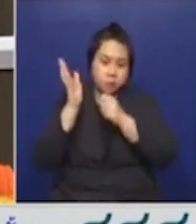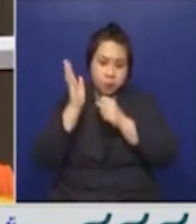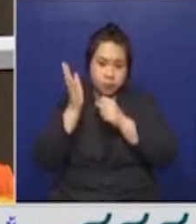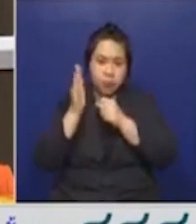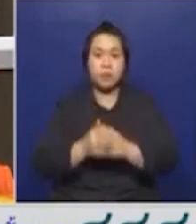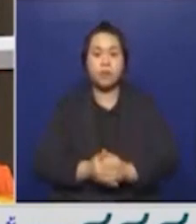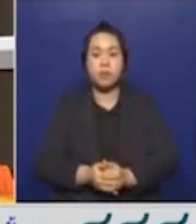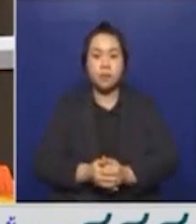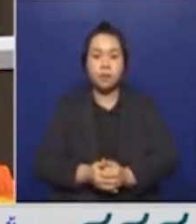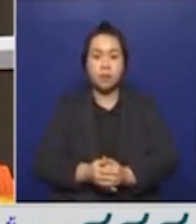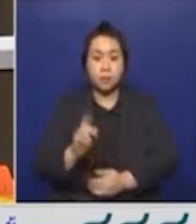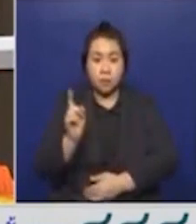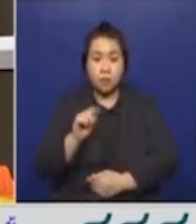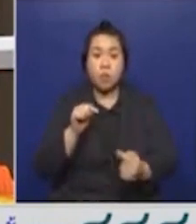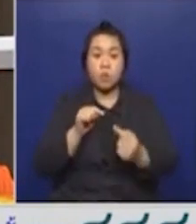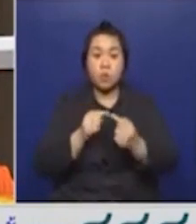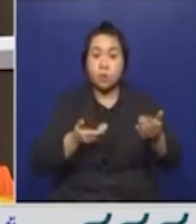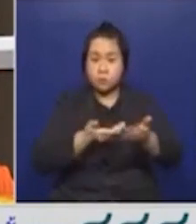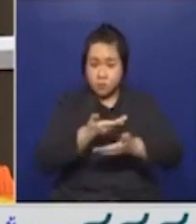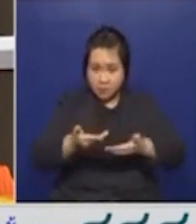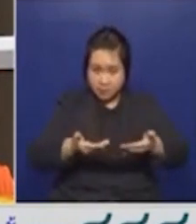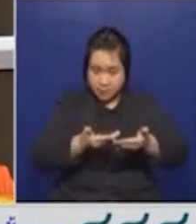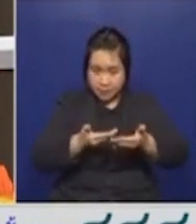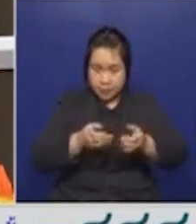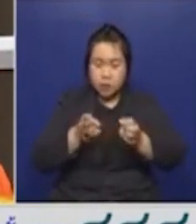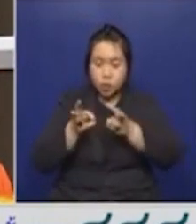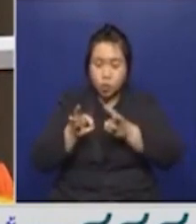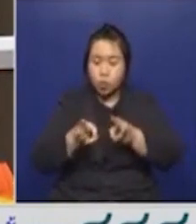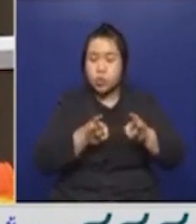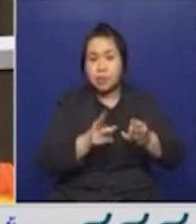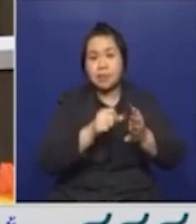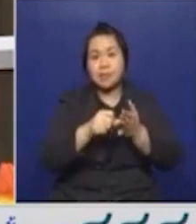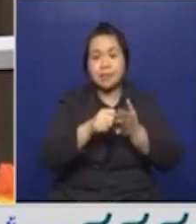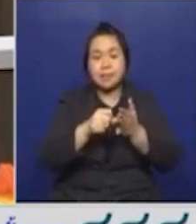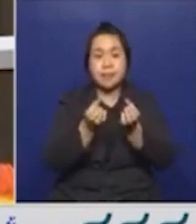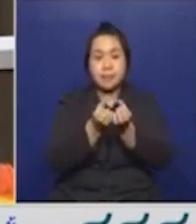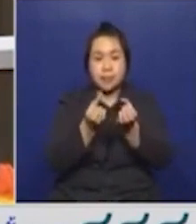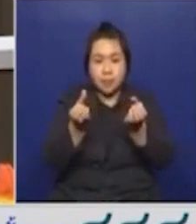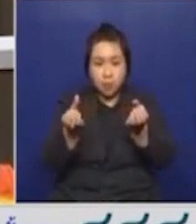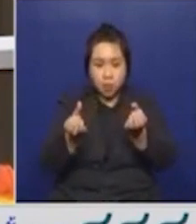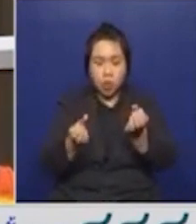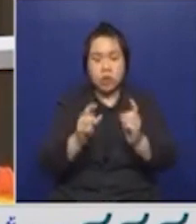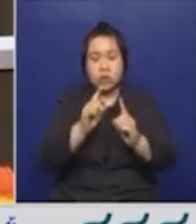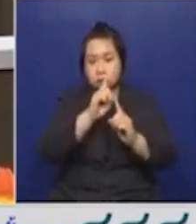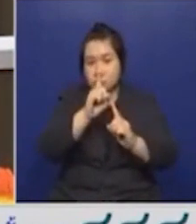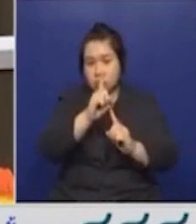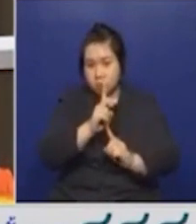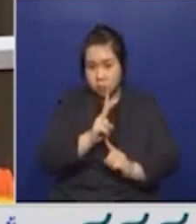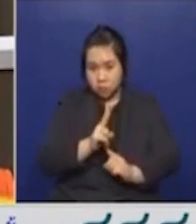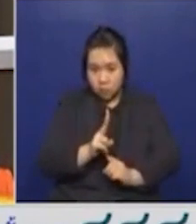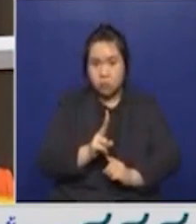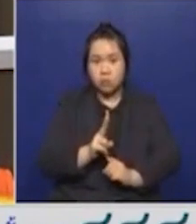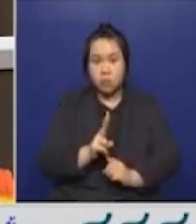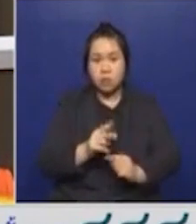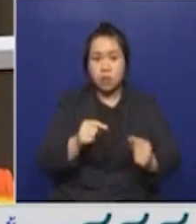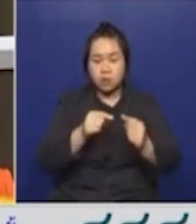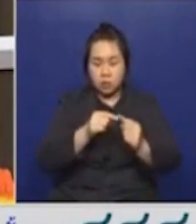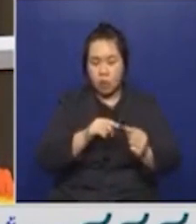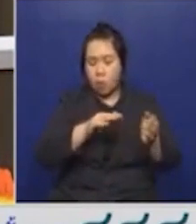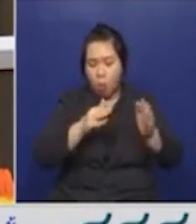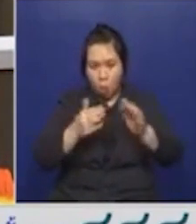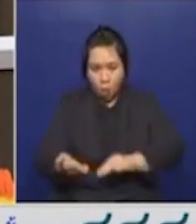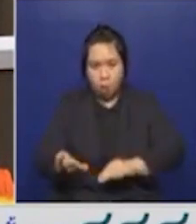นะคะว่าการพิจารณาศึกษาหาแนวทางแก้ไขรัฐธรรมนูญหมวด 1และหมดถ้าไม่ใช่การล้มล้าง